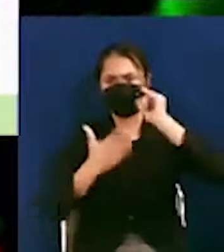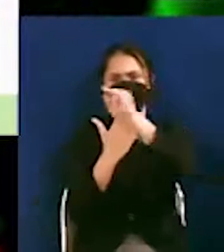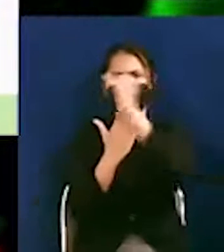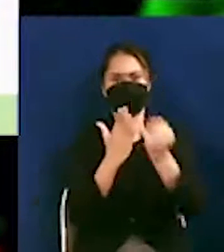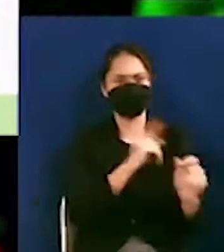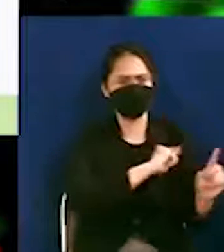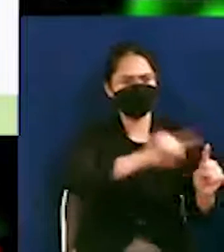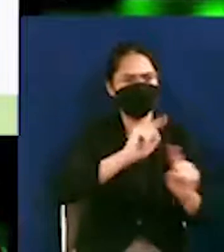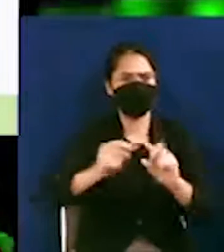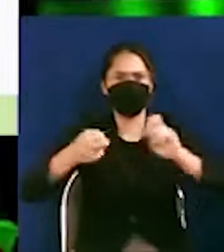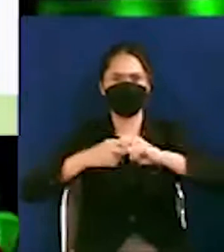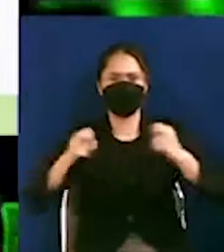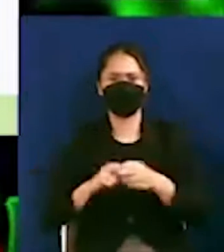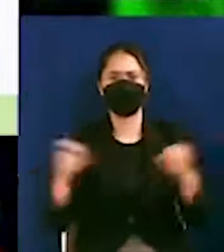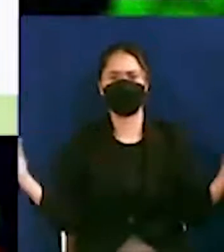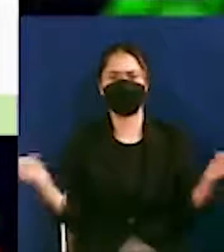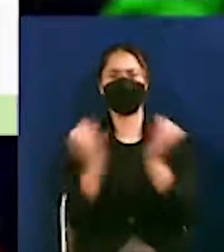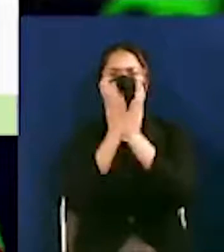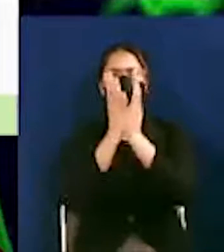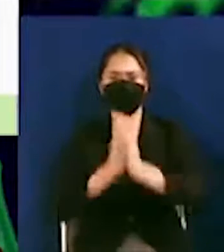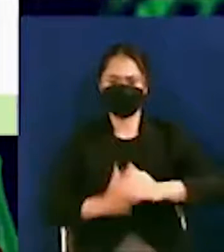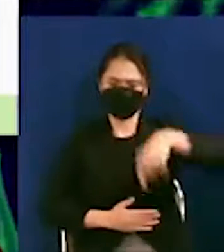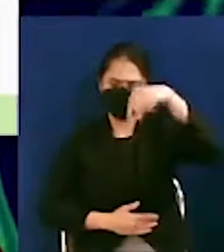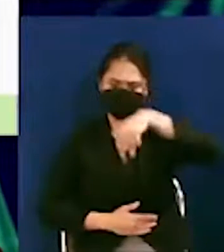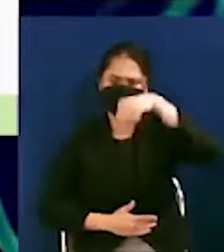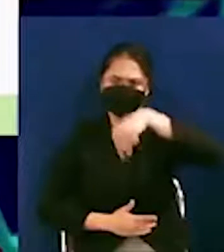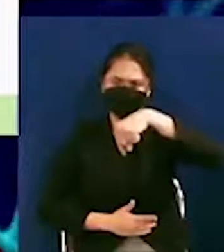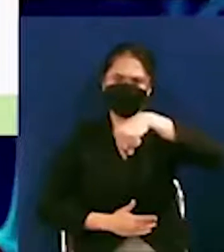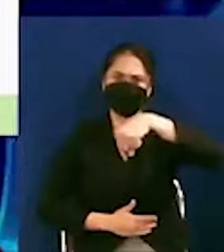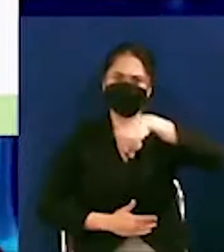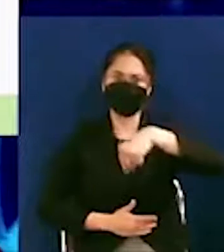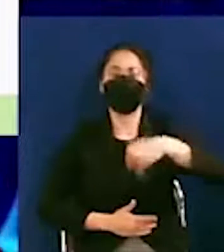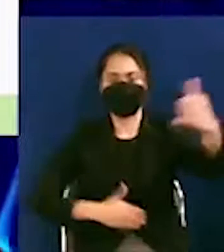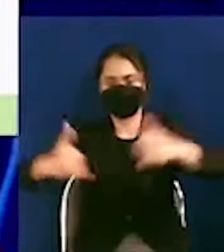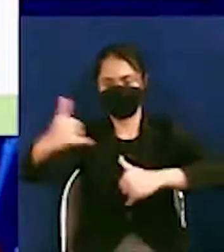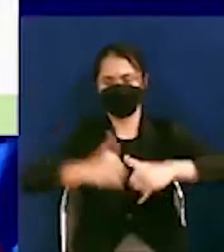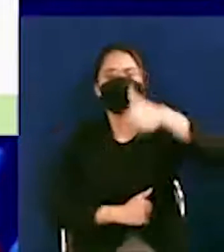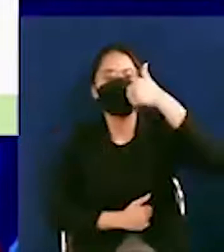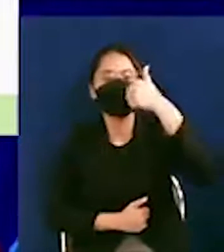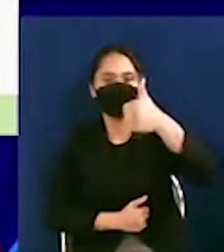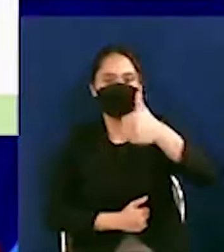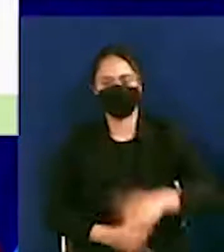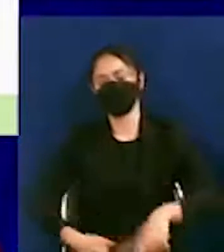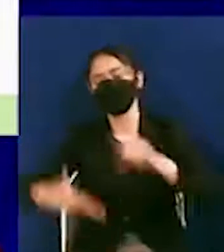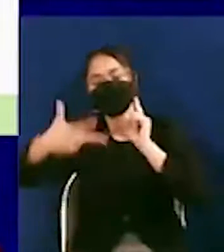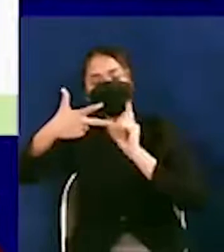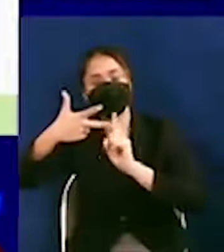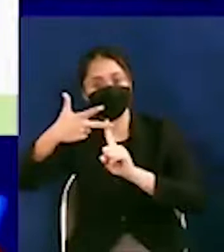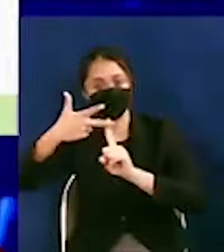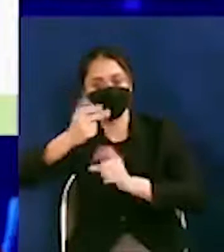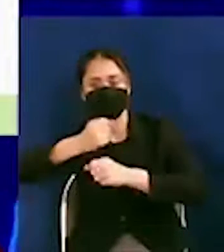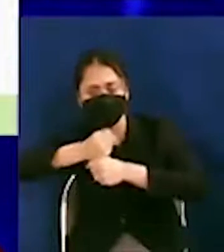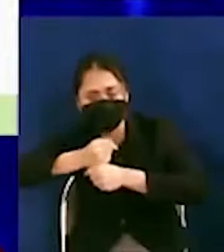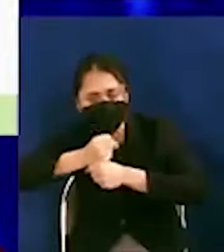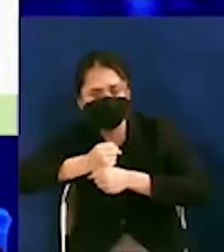ทะเบียนกันเราก็เลยบอกว่าถ้ามาที่นี่ก็จะเป็นจุดเก็บตกที่ได้ดีอันที่3คือผู้สูงอายุที่ผมเรียนละผู้สูงอายุนี่เราพยาย